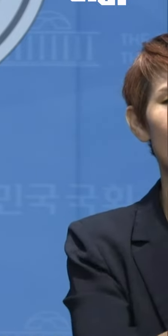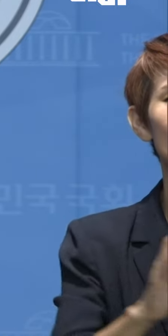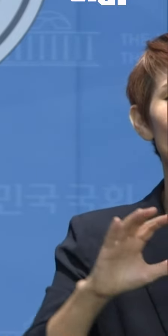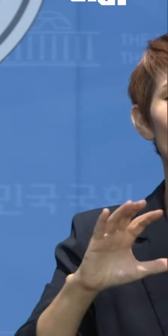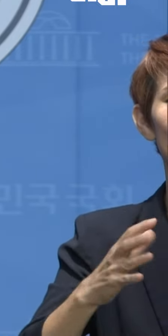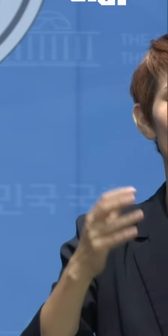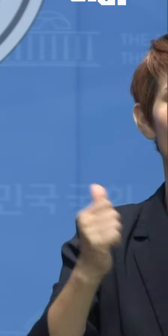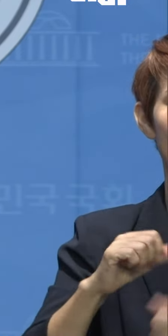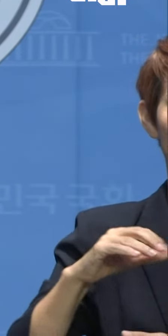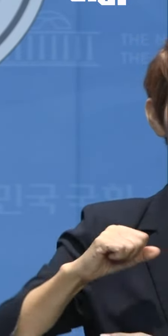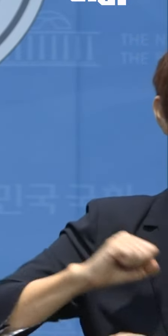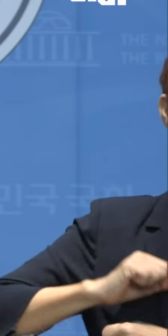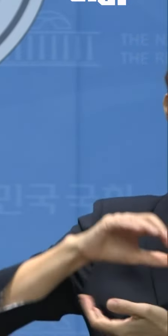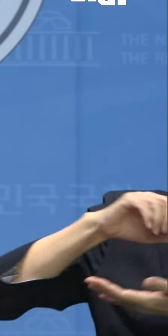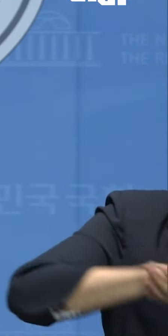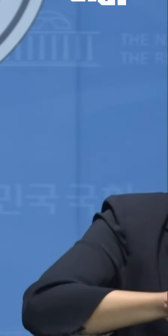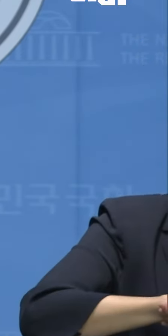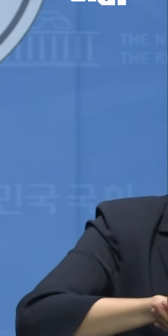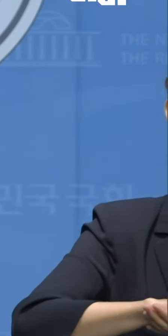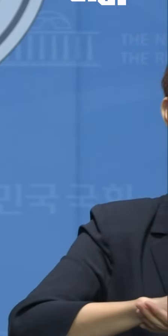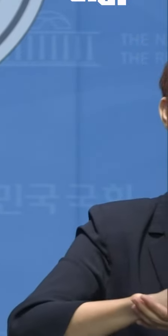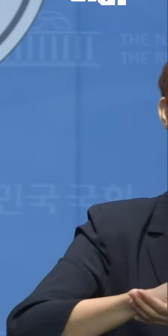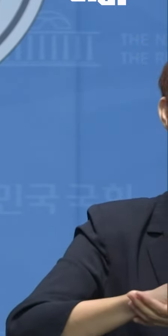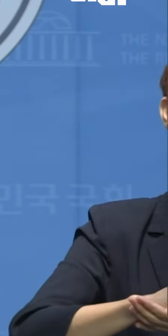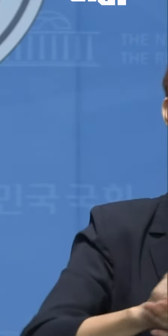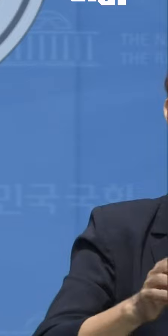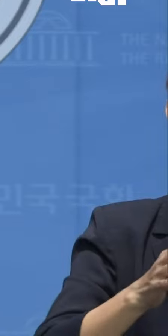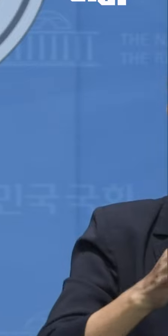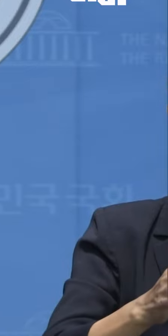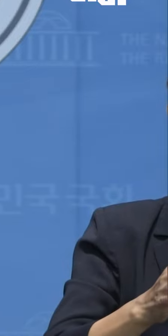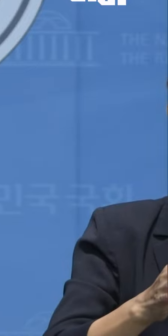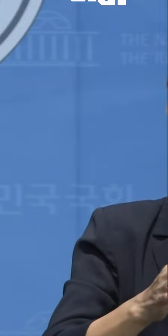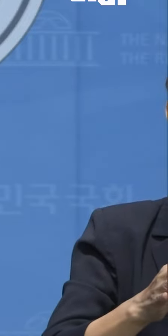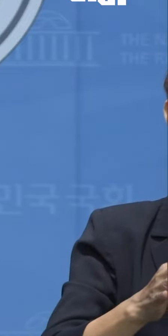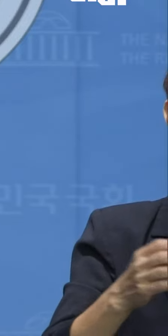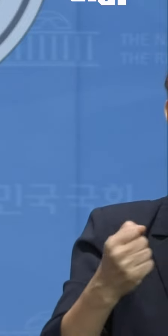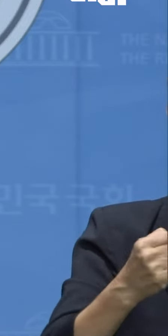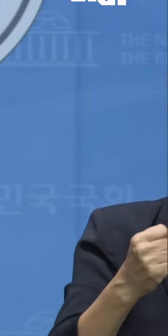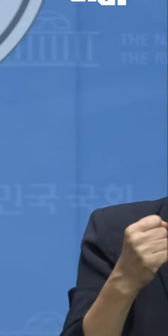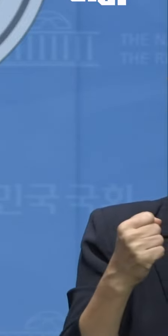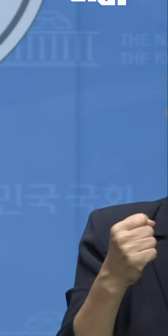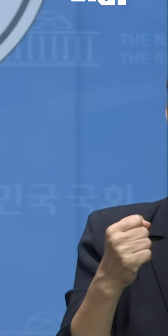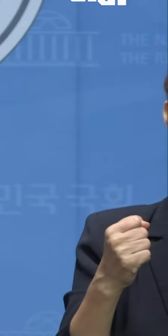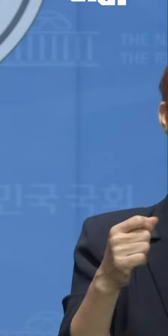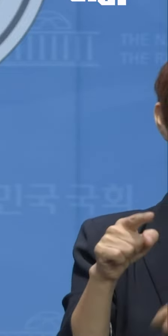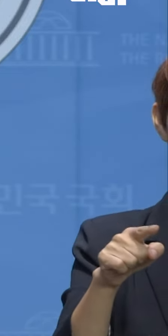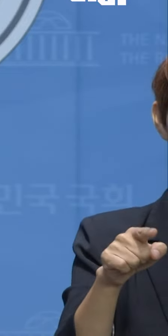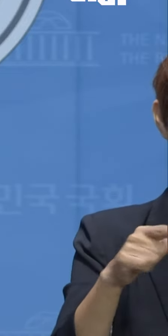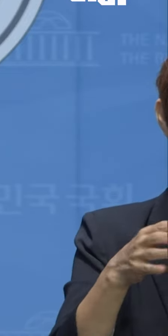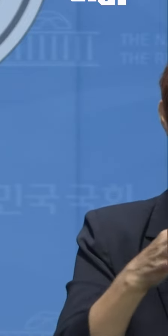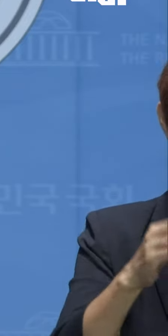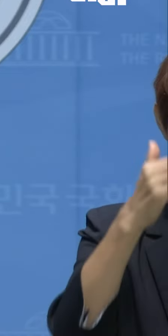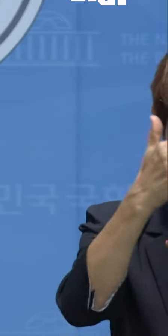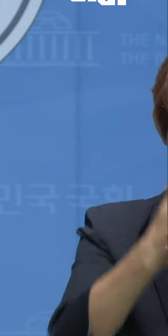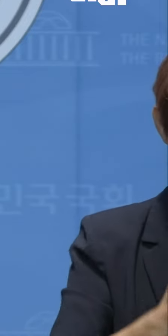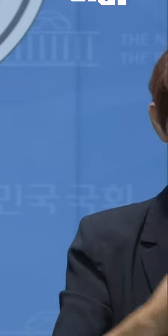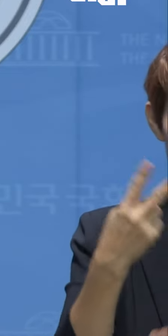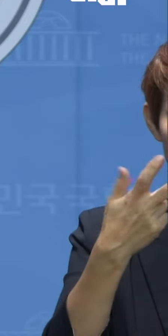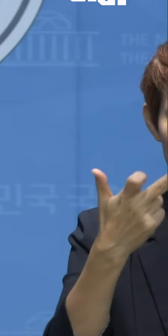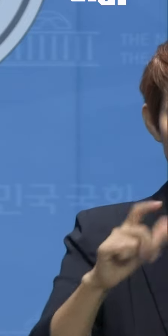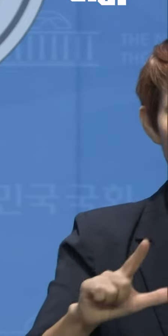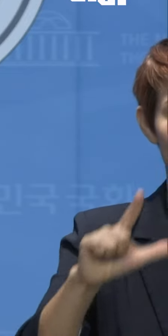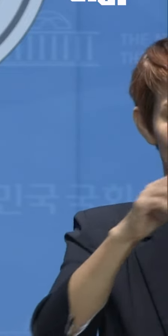무력화 획에 당긴 불법 문건이 2017년 작성되었고